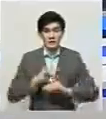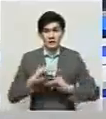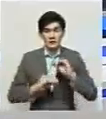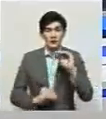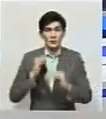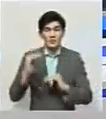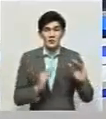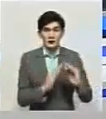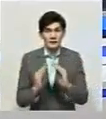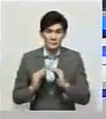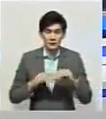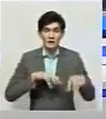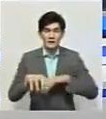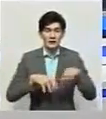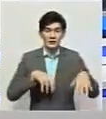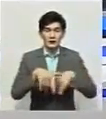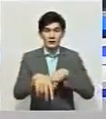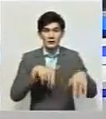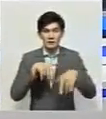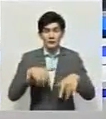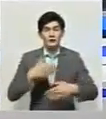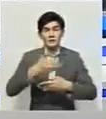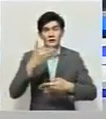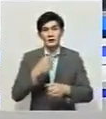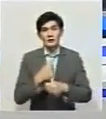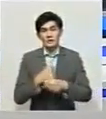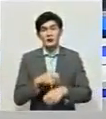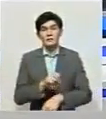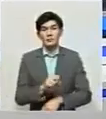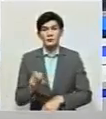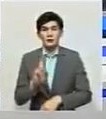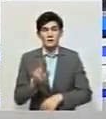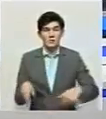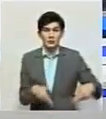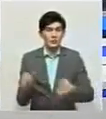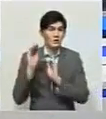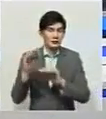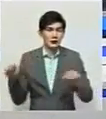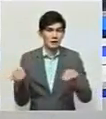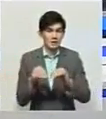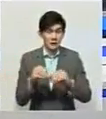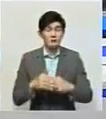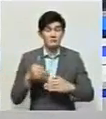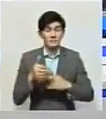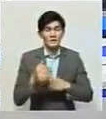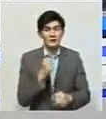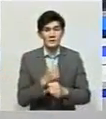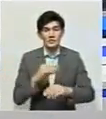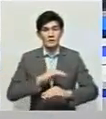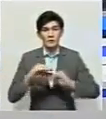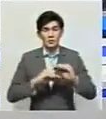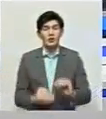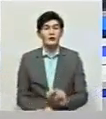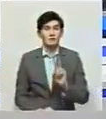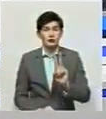องค์การพัฒนาที่อยู่อาศัยการจัดระเบียบชุมชนและการสร้างเขื่อนสสล.ริมคลองลาดพร้าวรุดหน้าไปอีก2โครงการ